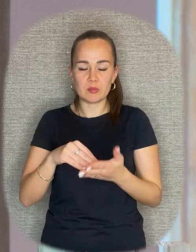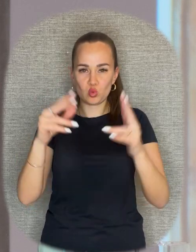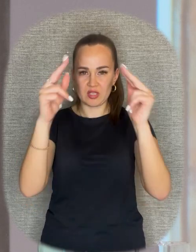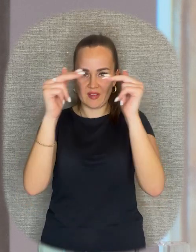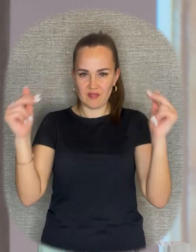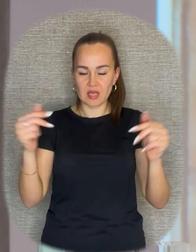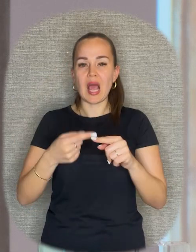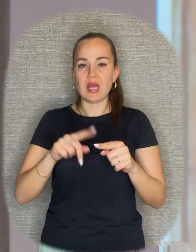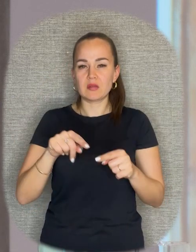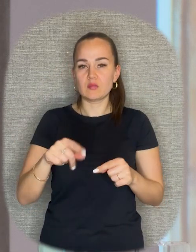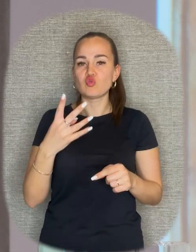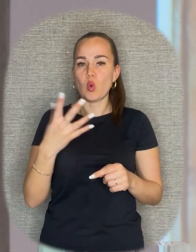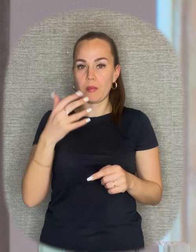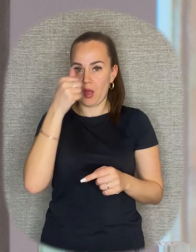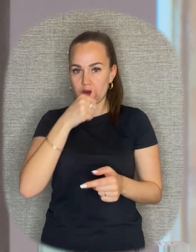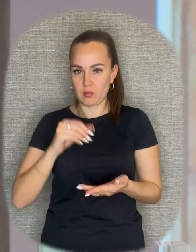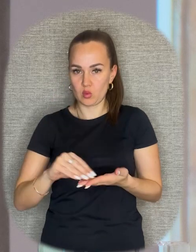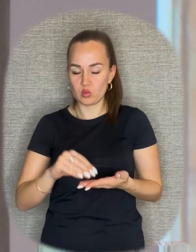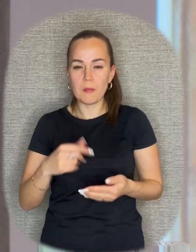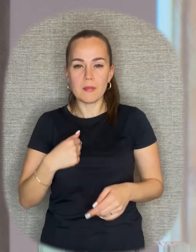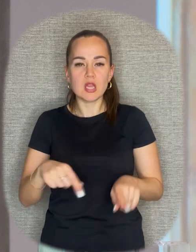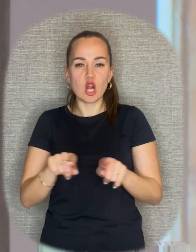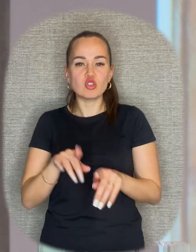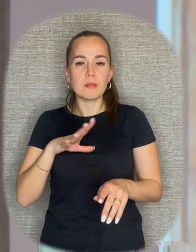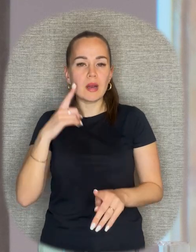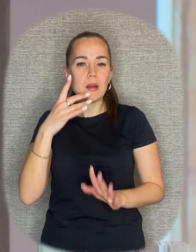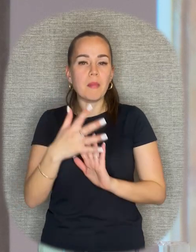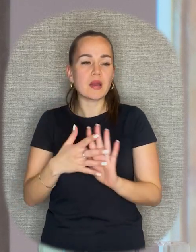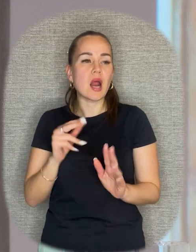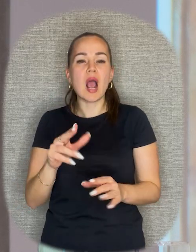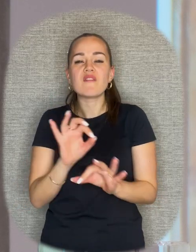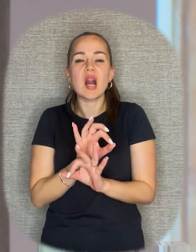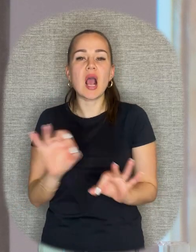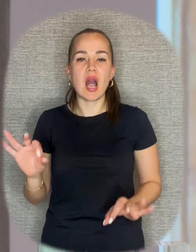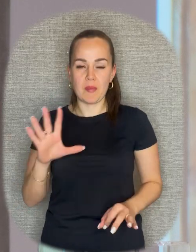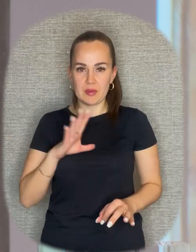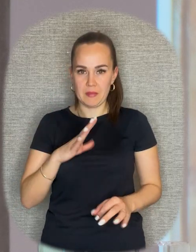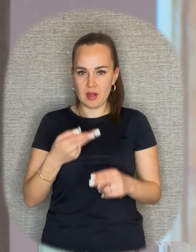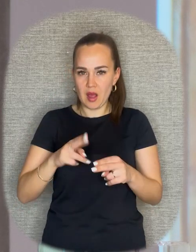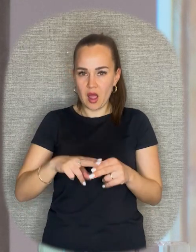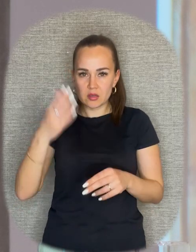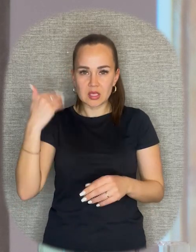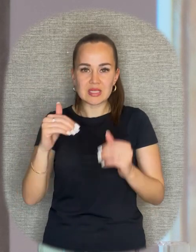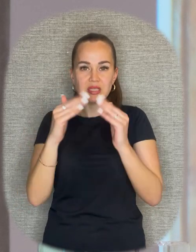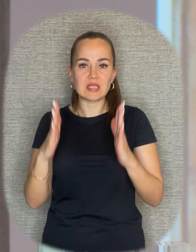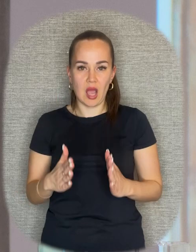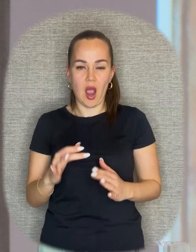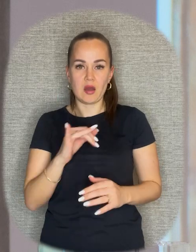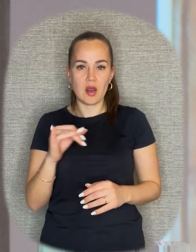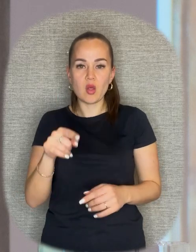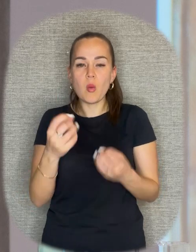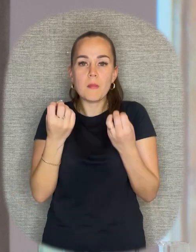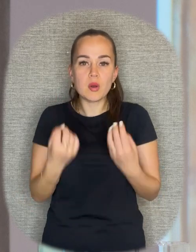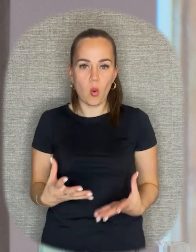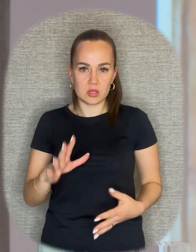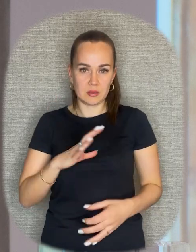петергофского дворца это уже доклад сорок пятого года мы должны были понять как великолепна была внешность этого здания и как удивительно